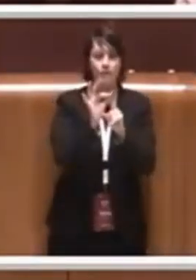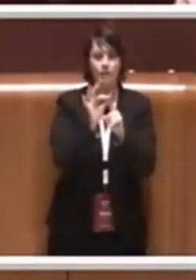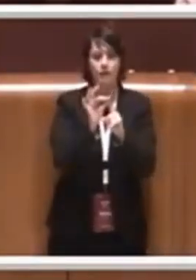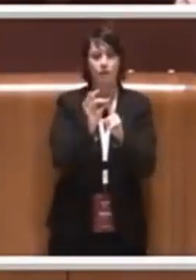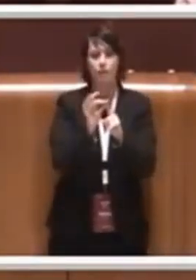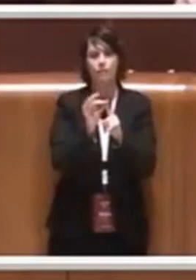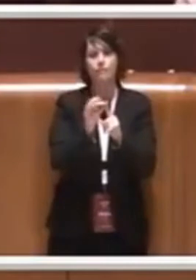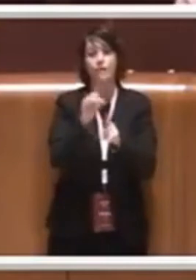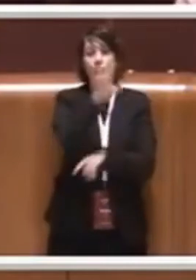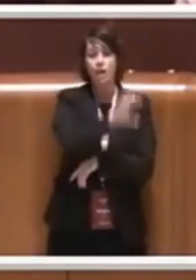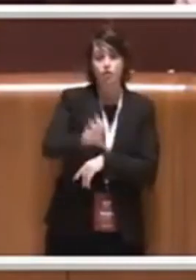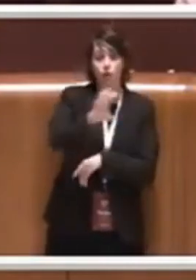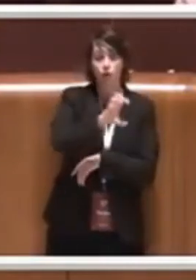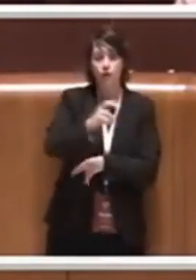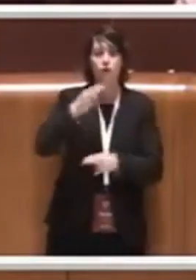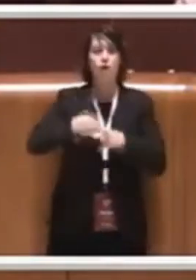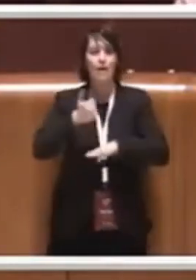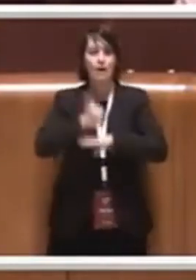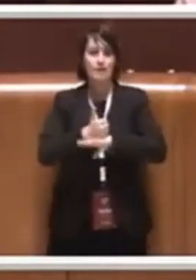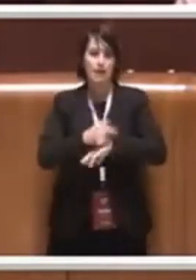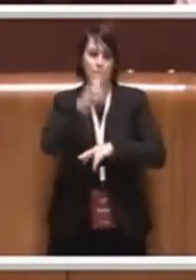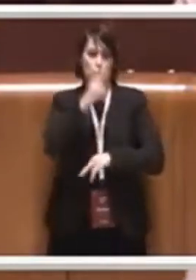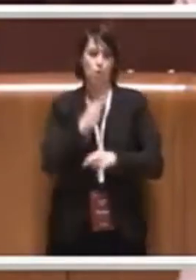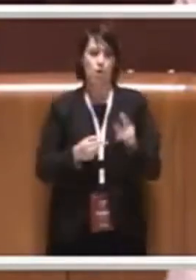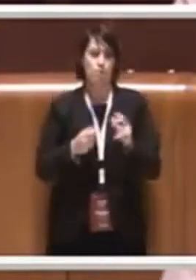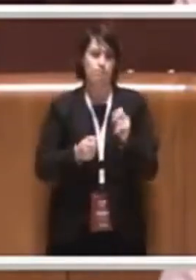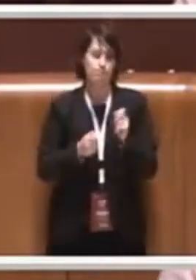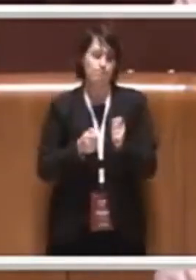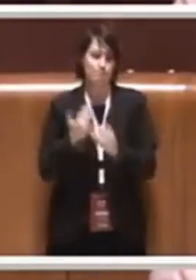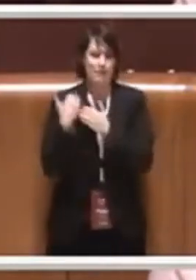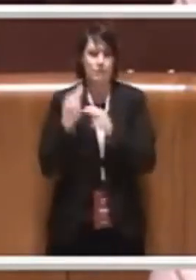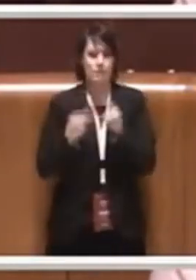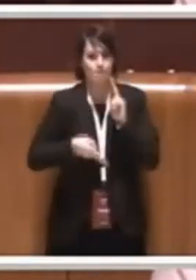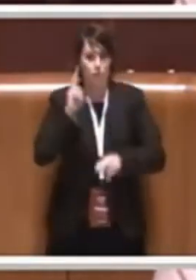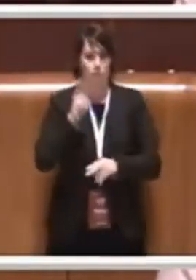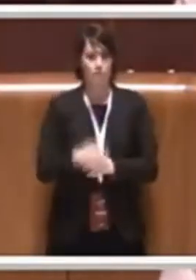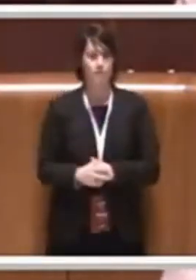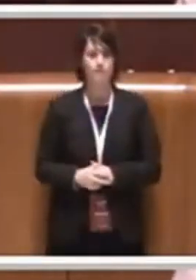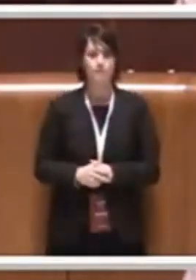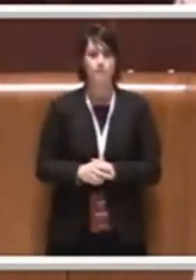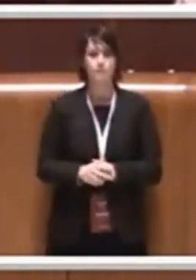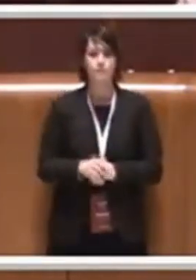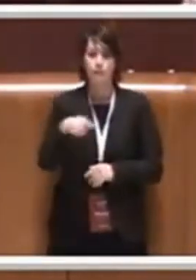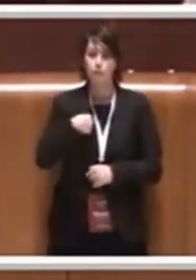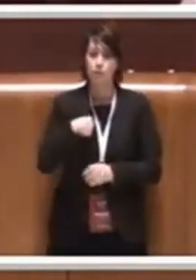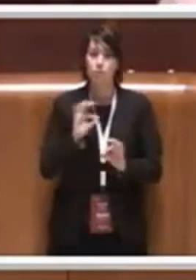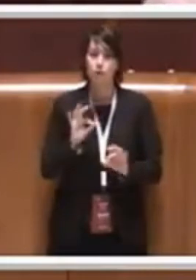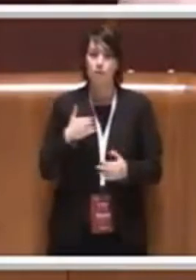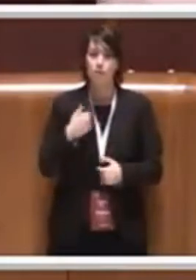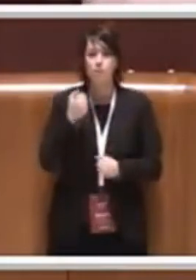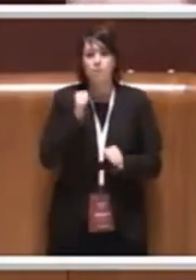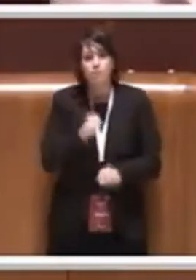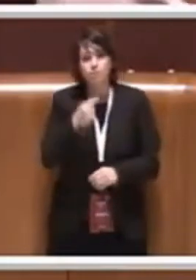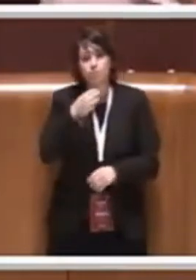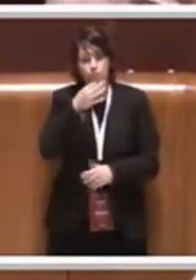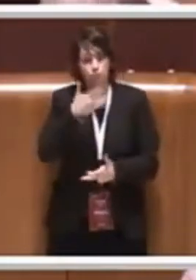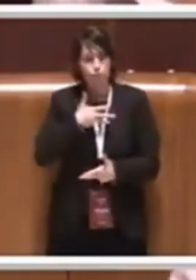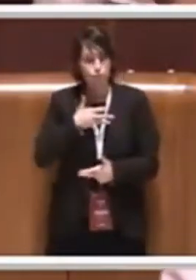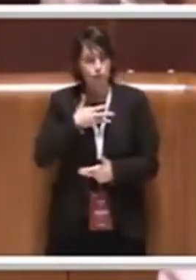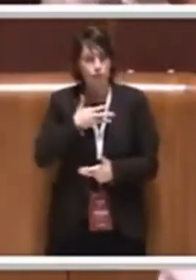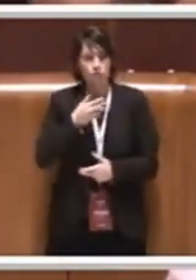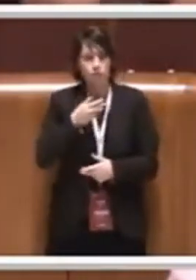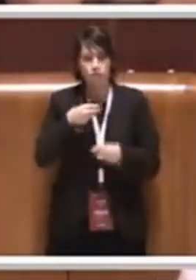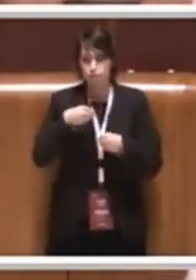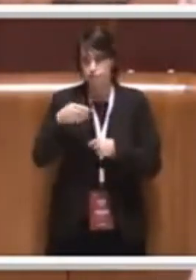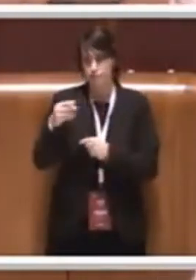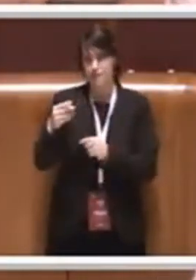stata diciamo portata avanti da questa Giunta. Io stesso ho avuto l'opportunità di accompagnare la Sindaca in Regione